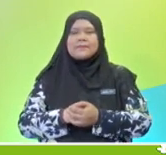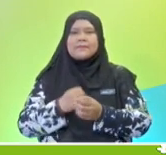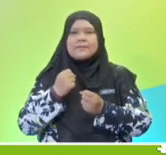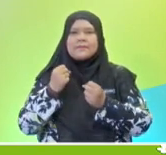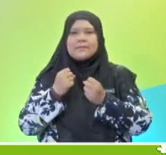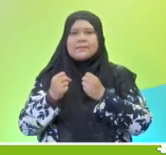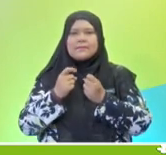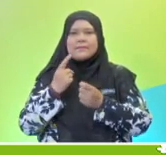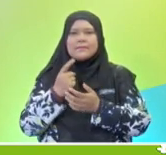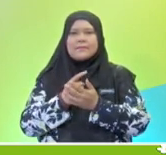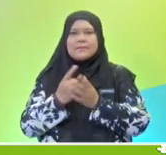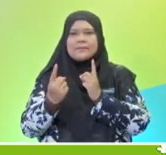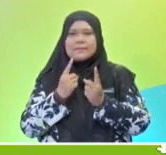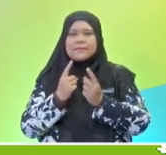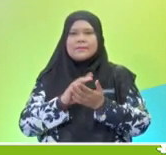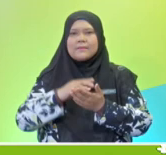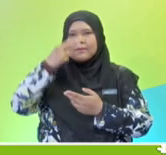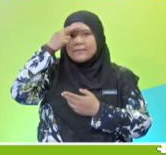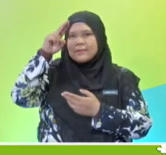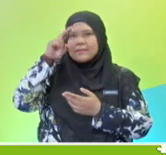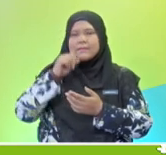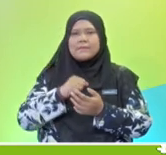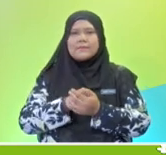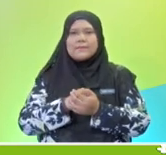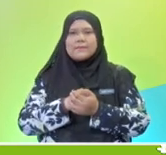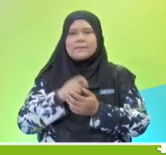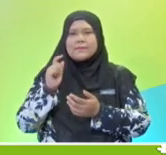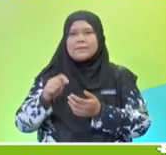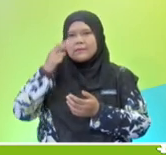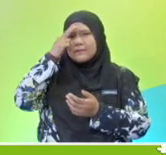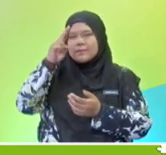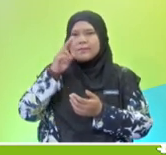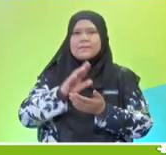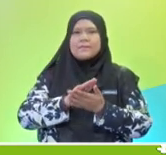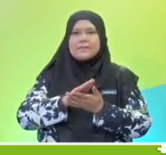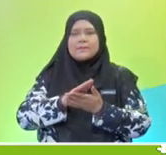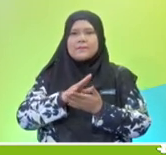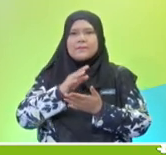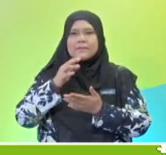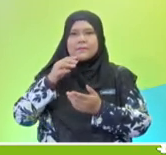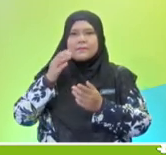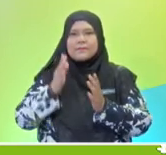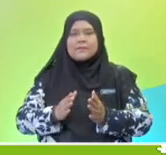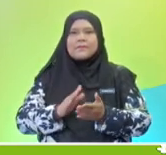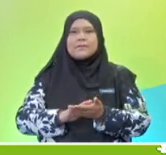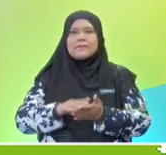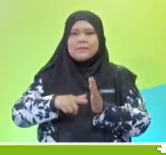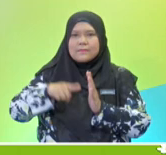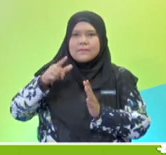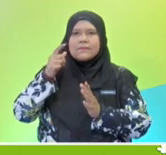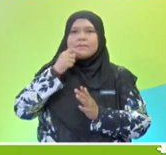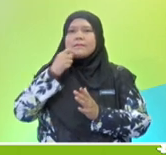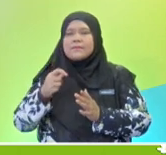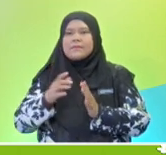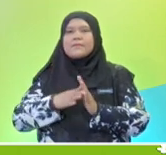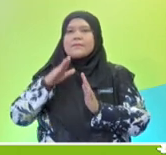pun satu aspek yang pertama, di mana kita perlulah menghormati orang yang lebih tua daripada kita dan orang yang lebih muda daripada